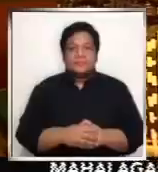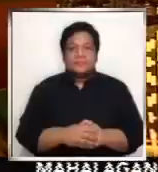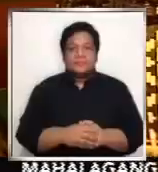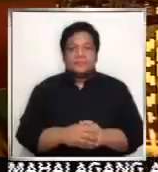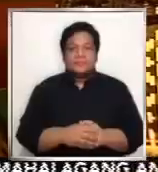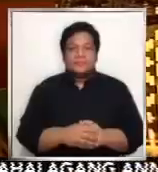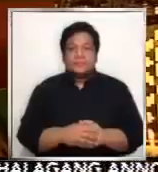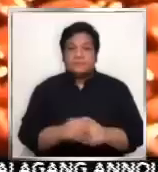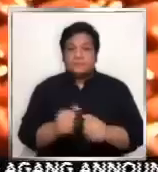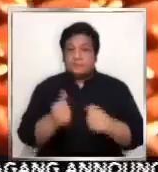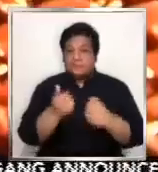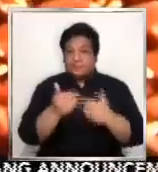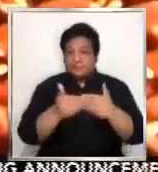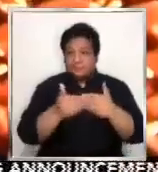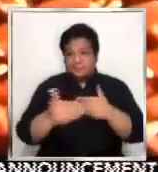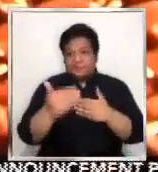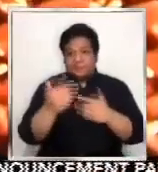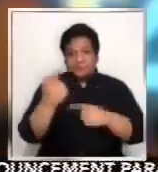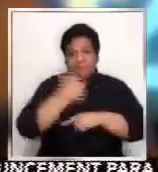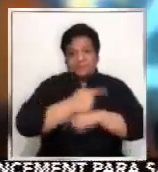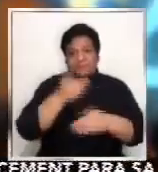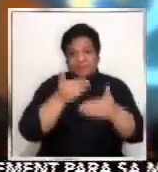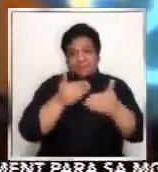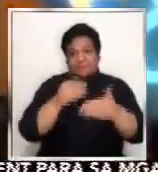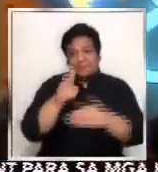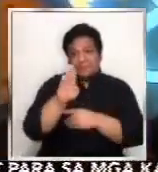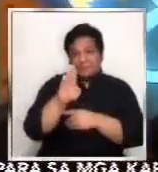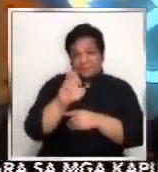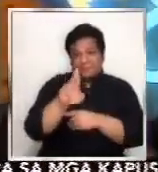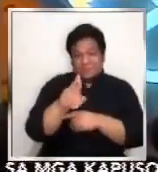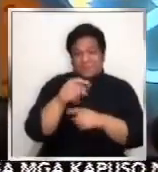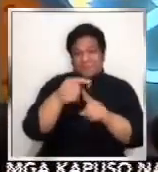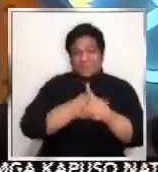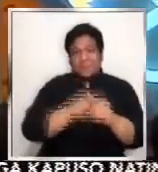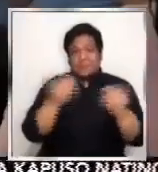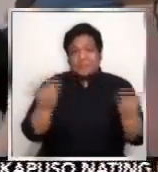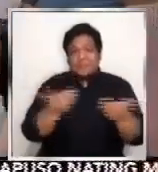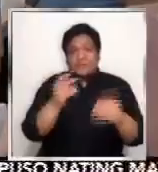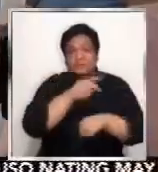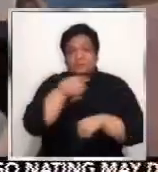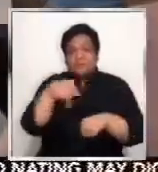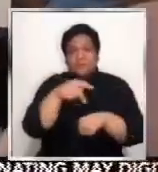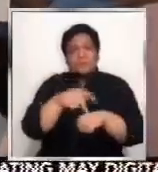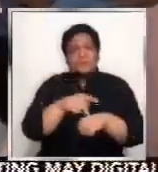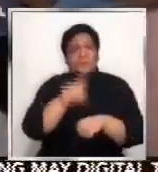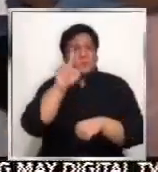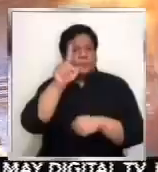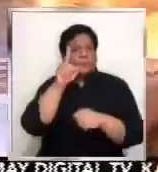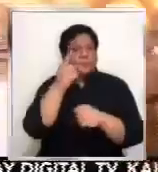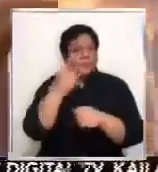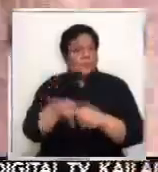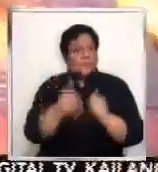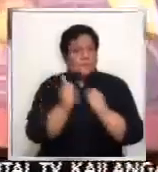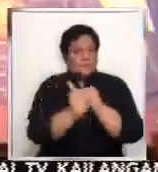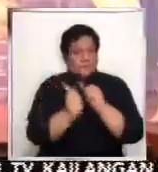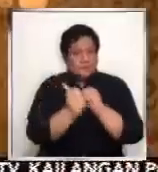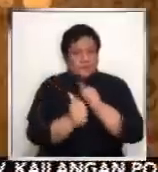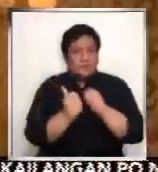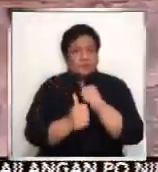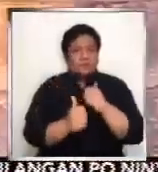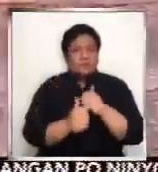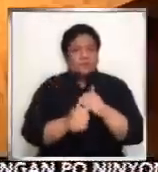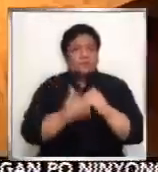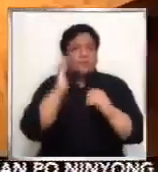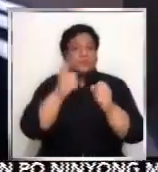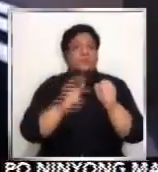na lang, bear na naman. At dito sa atin sa Pilipinas, isa lang ang ibig sabihin niyan. Simula na ng